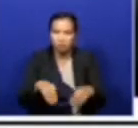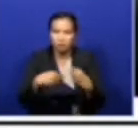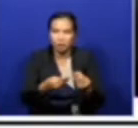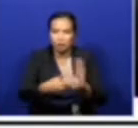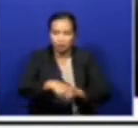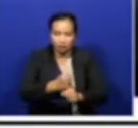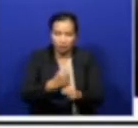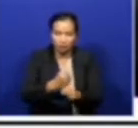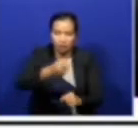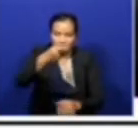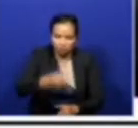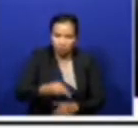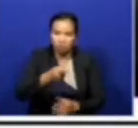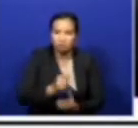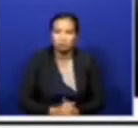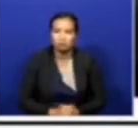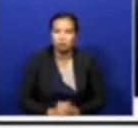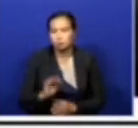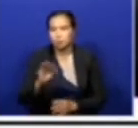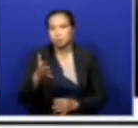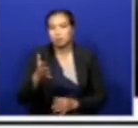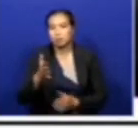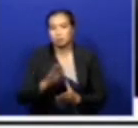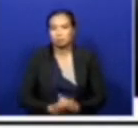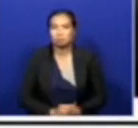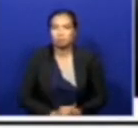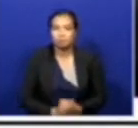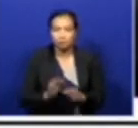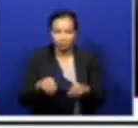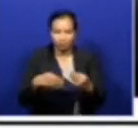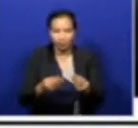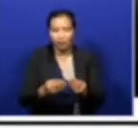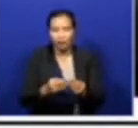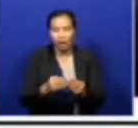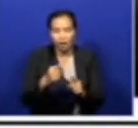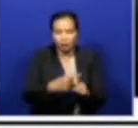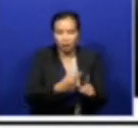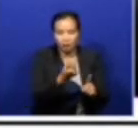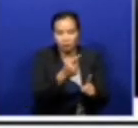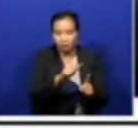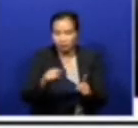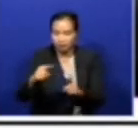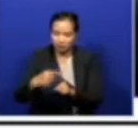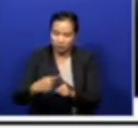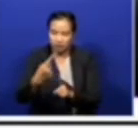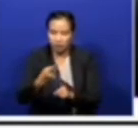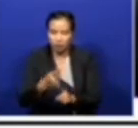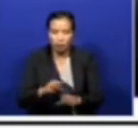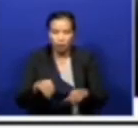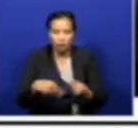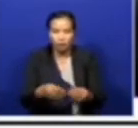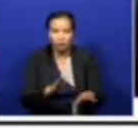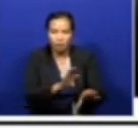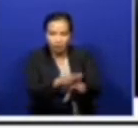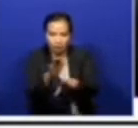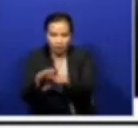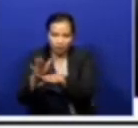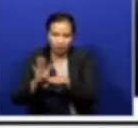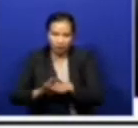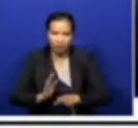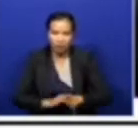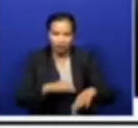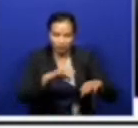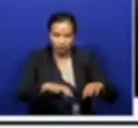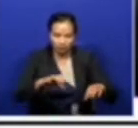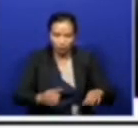งจังไม่ใช่นะครับให้มาถึงฤดูกาลครั้งหนึ่งก็ปล่อยให้นะครับมีการมาเรียกร้องหน่วยงานถึ